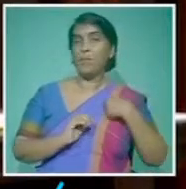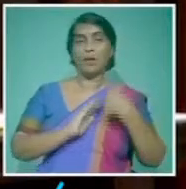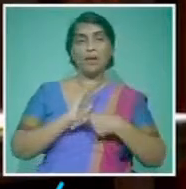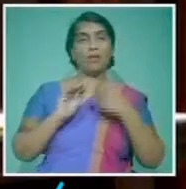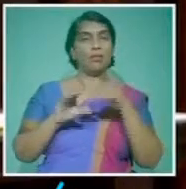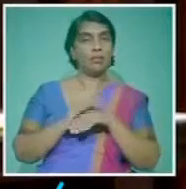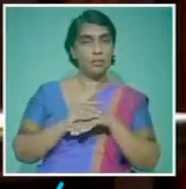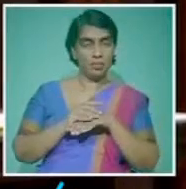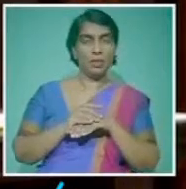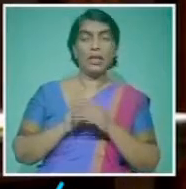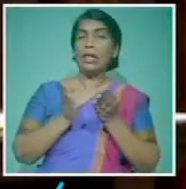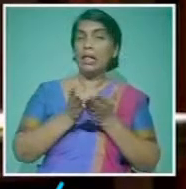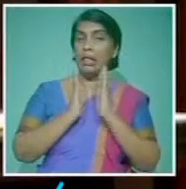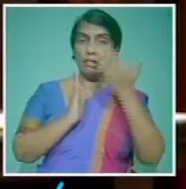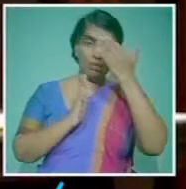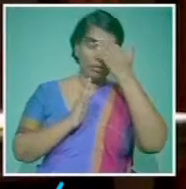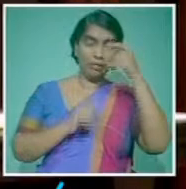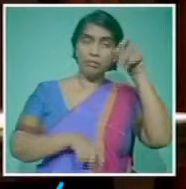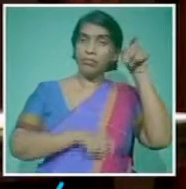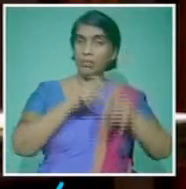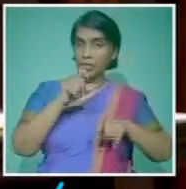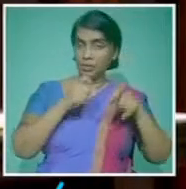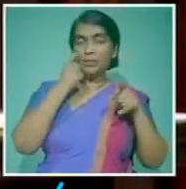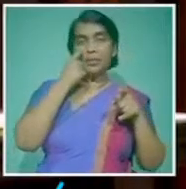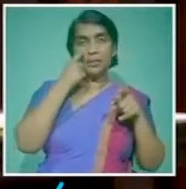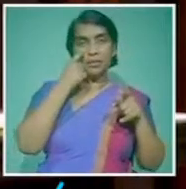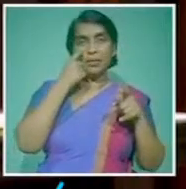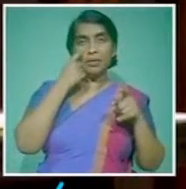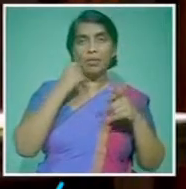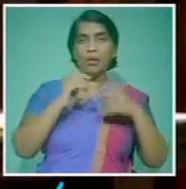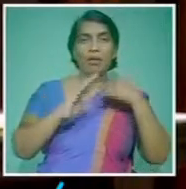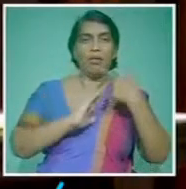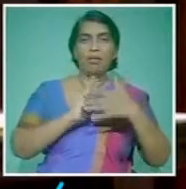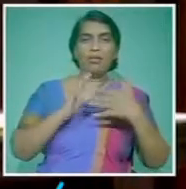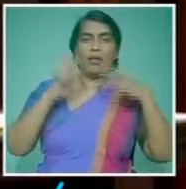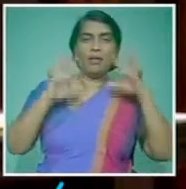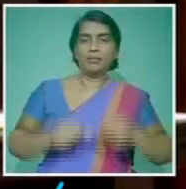the Hitaway, Indian origin, Tamils of Indian origin, take along the citizenship Paimakara,